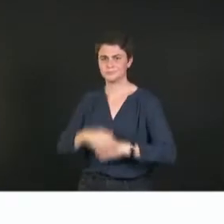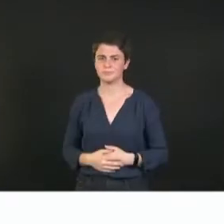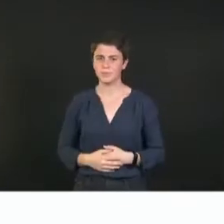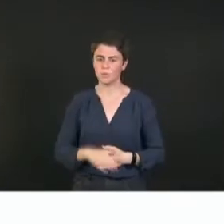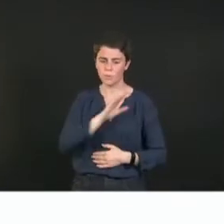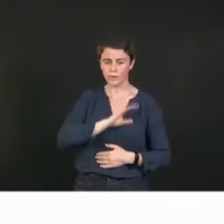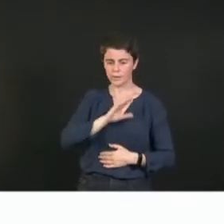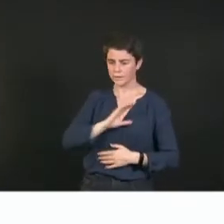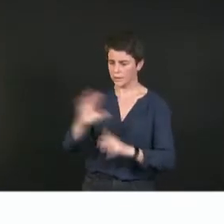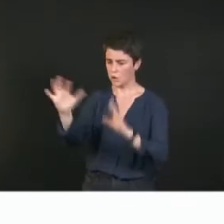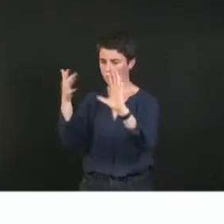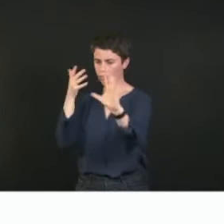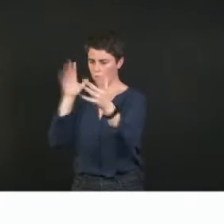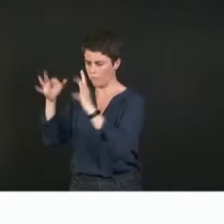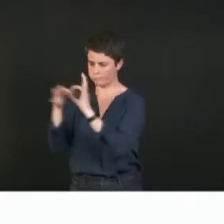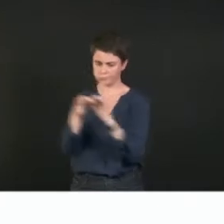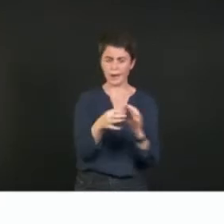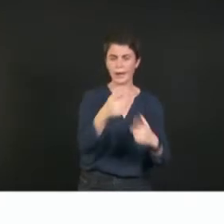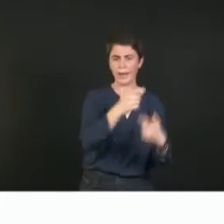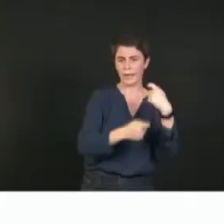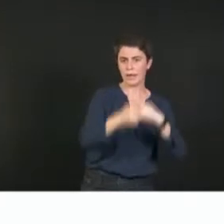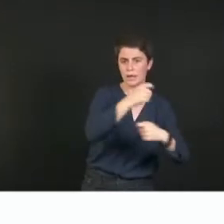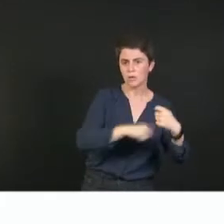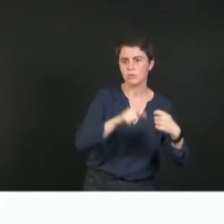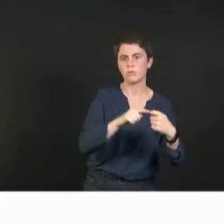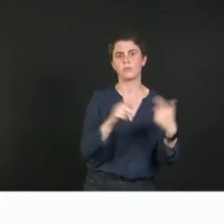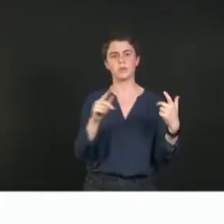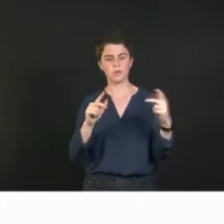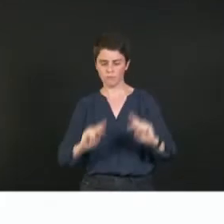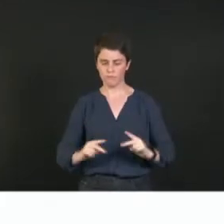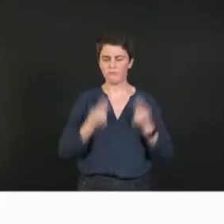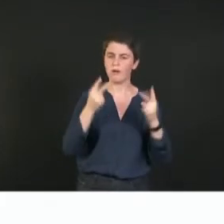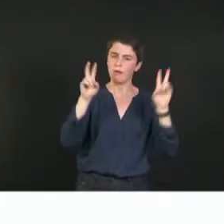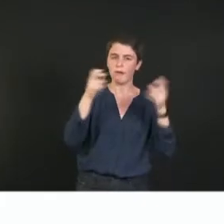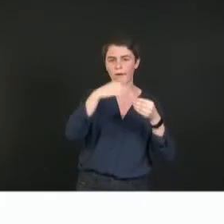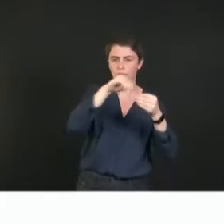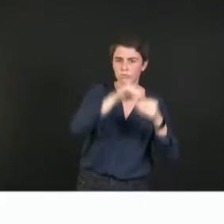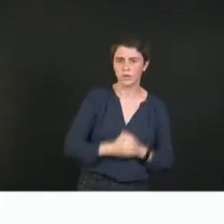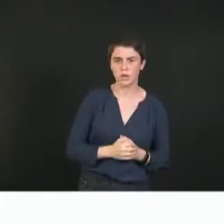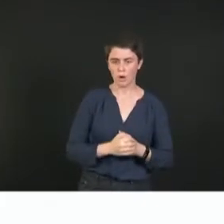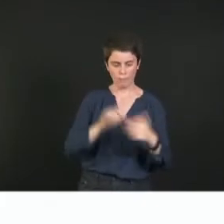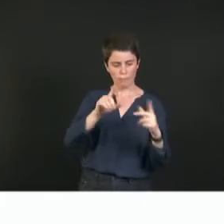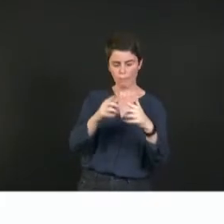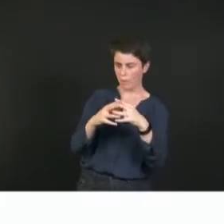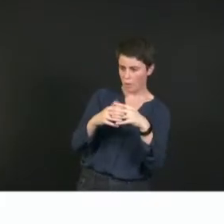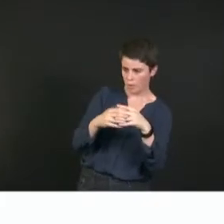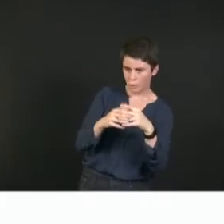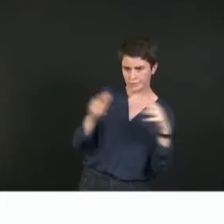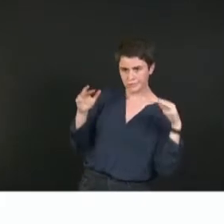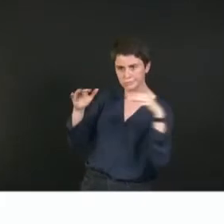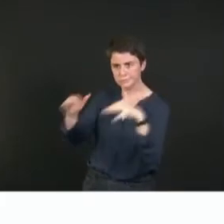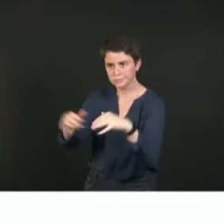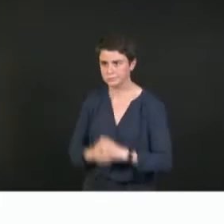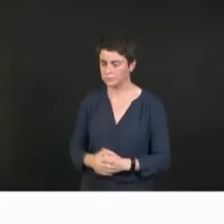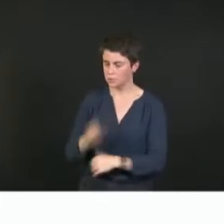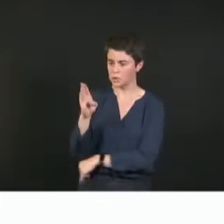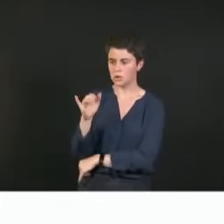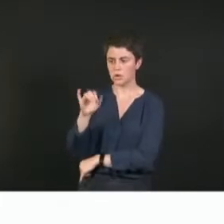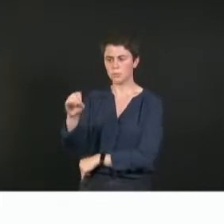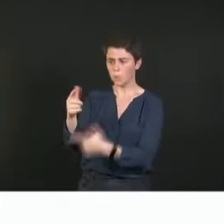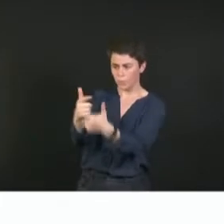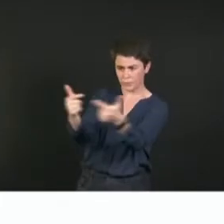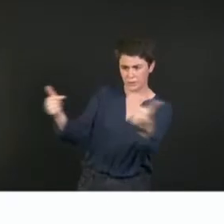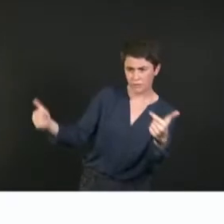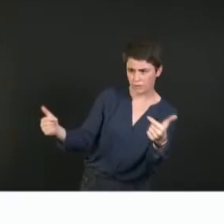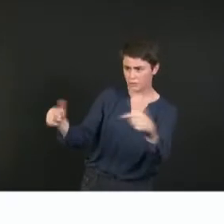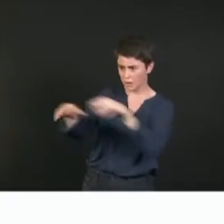les aspects économie, je vous en ai parlé, hein, valeur ajoutée sur les territoires, également les loisirs et la protection de la biodiversité,